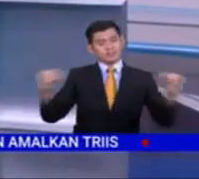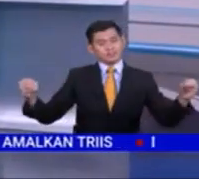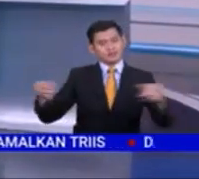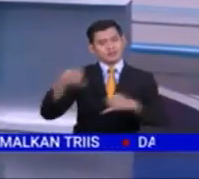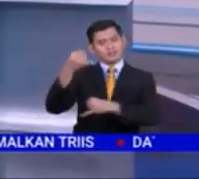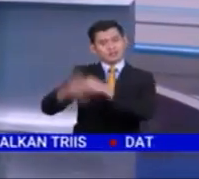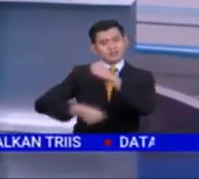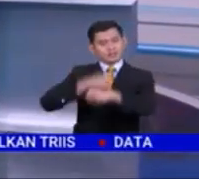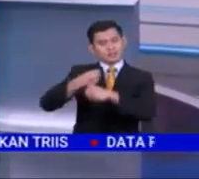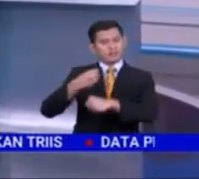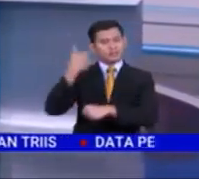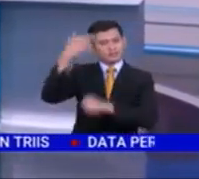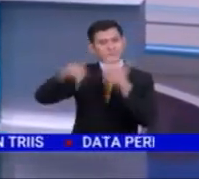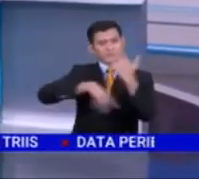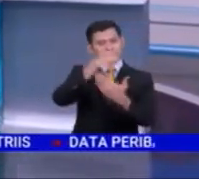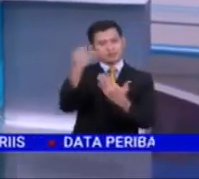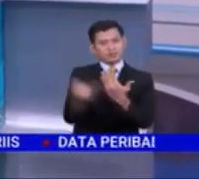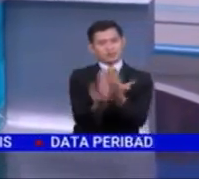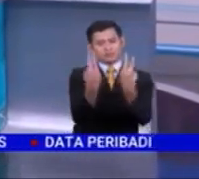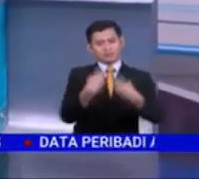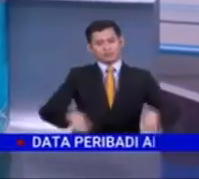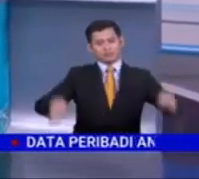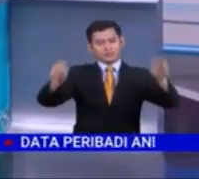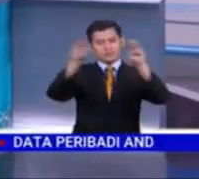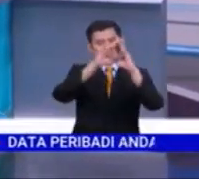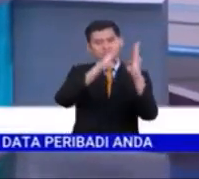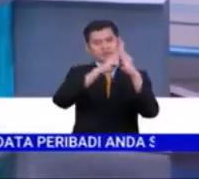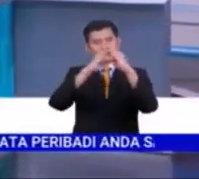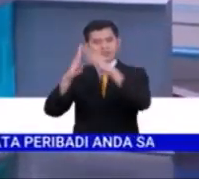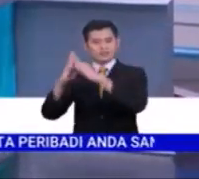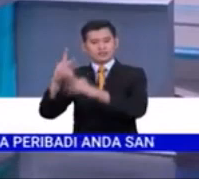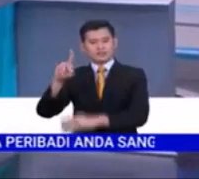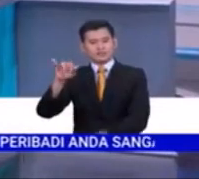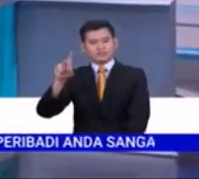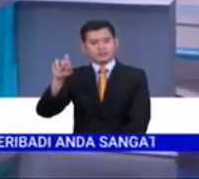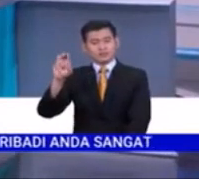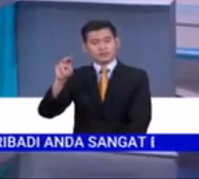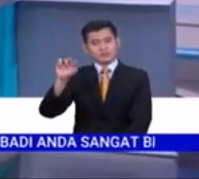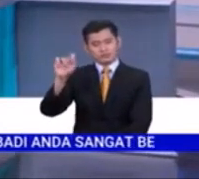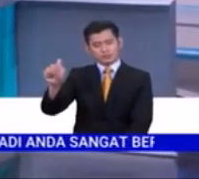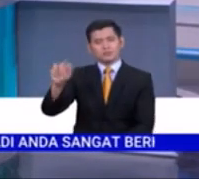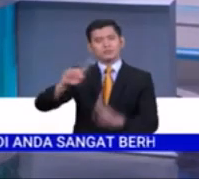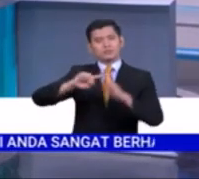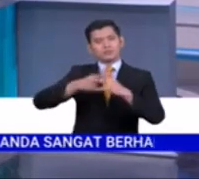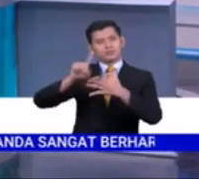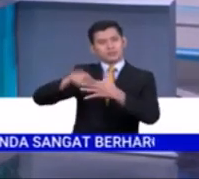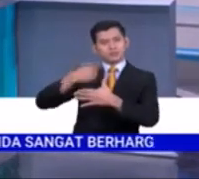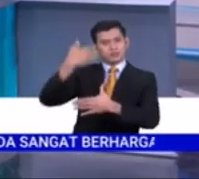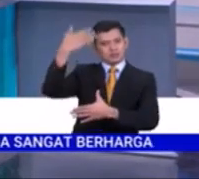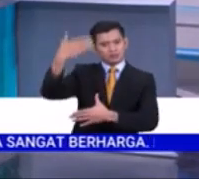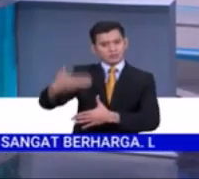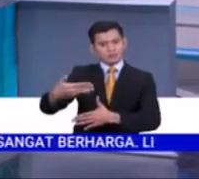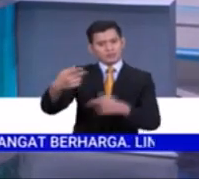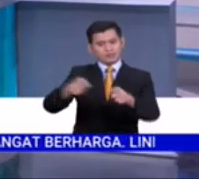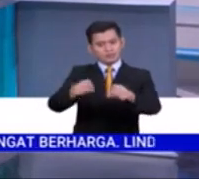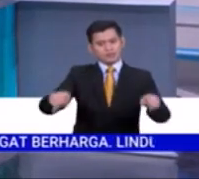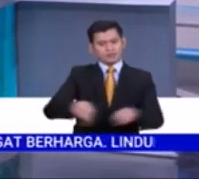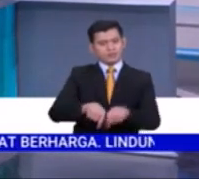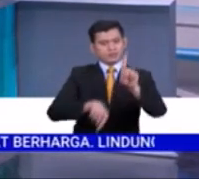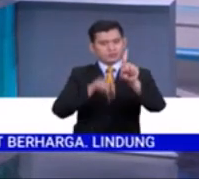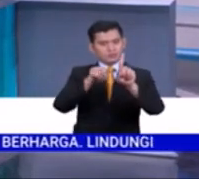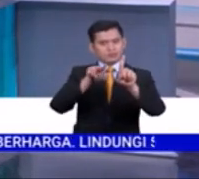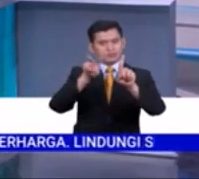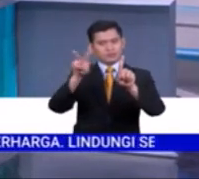Projek pembinaan kompleks Masjid Bandar Tasik Kesuma bermula bulan lepas di tapak seluas 1.2